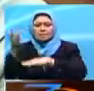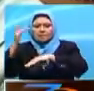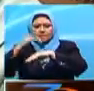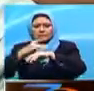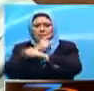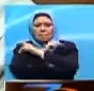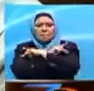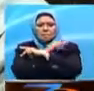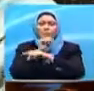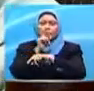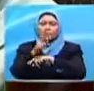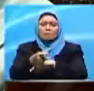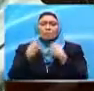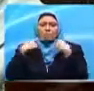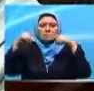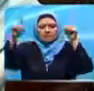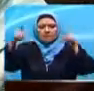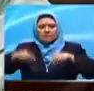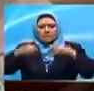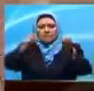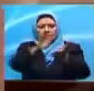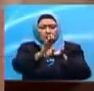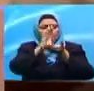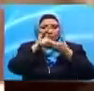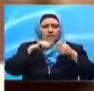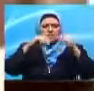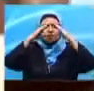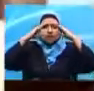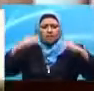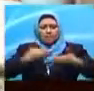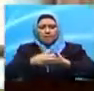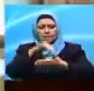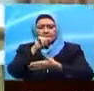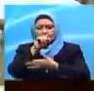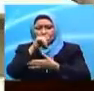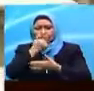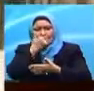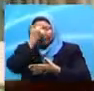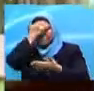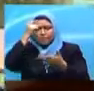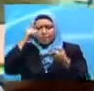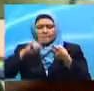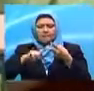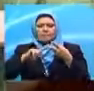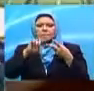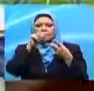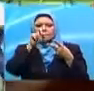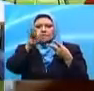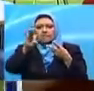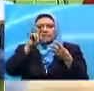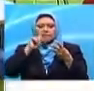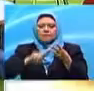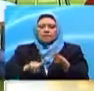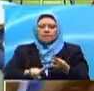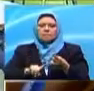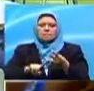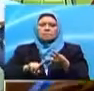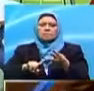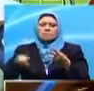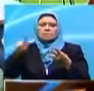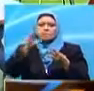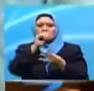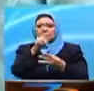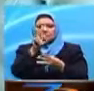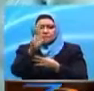telah berjaya memberi bantuan kepada rumah anak yatim asnaf dan golongan orang kurang upaya sepanjang penjelajahan sejumlah